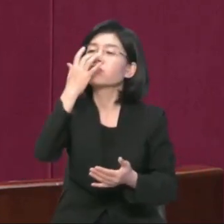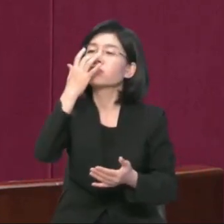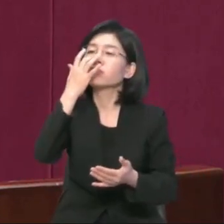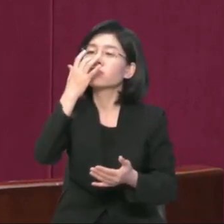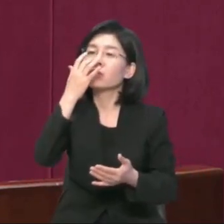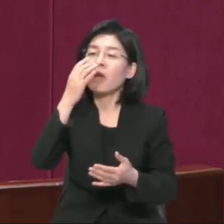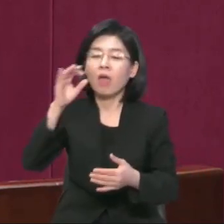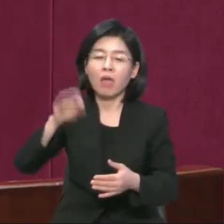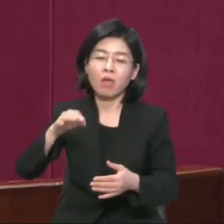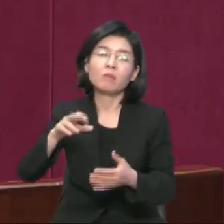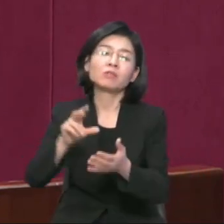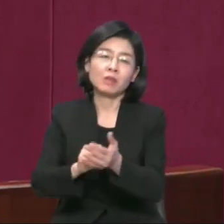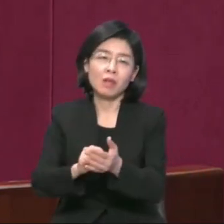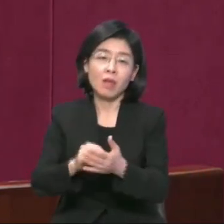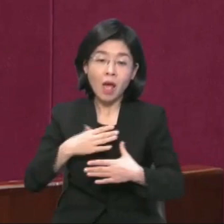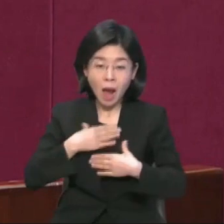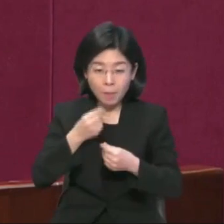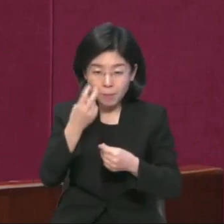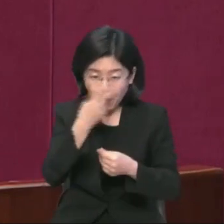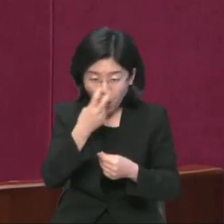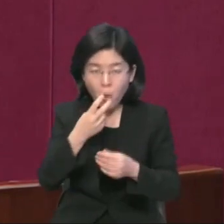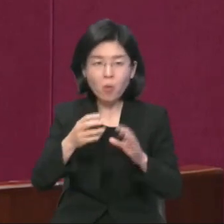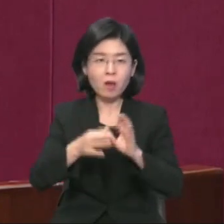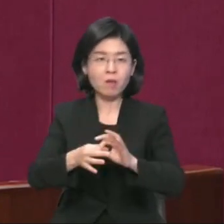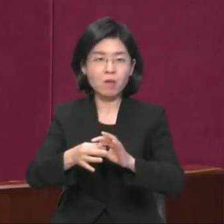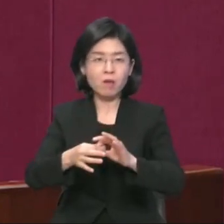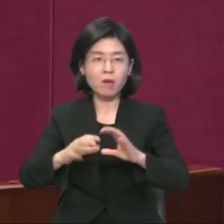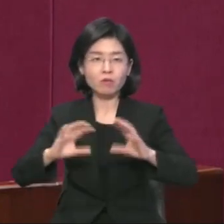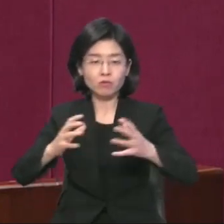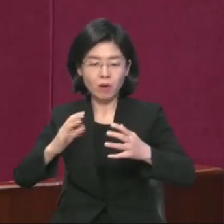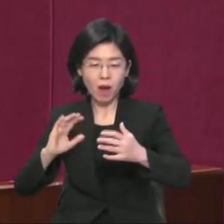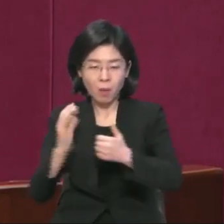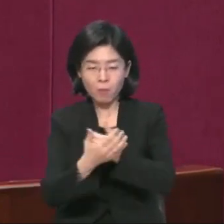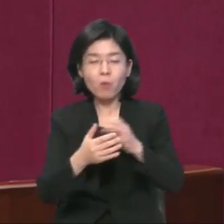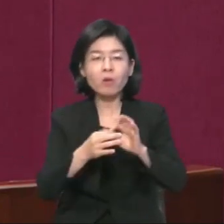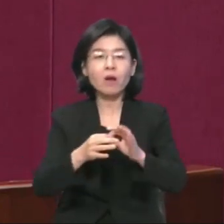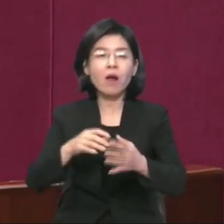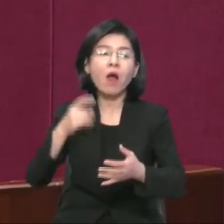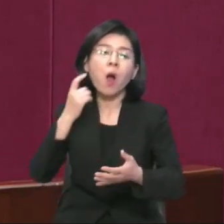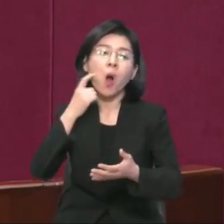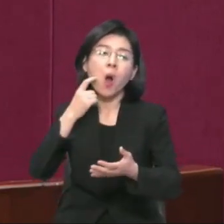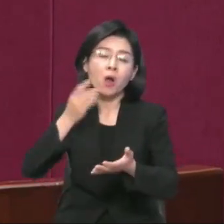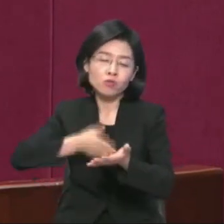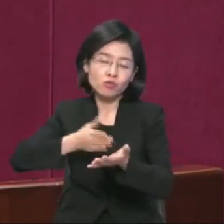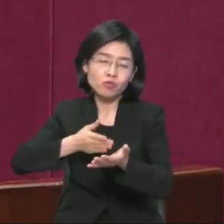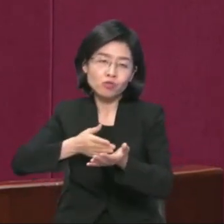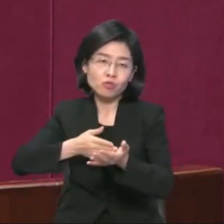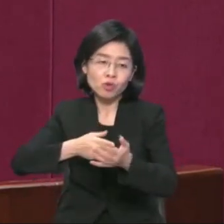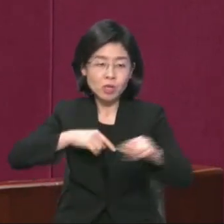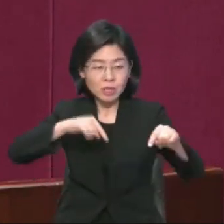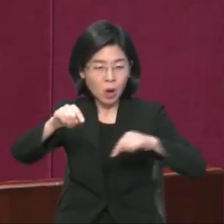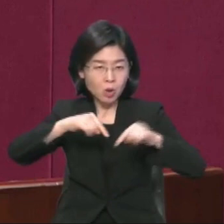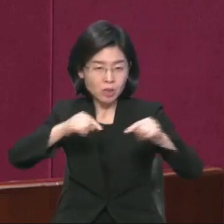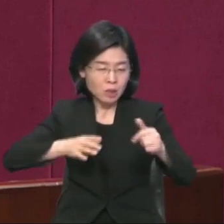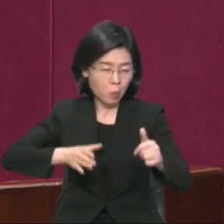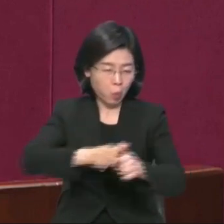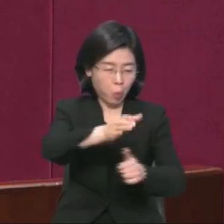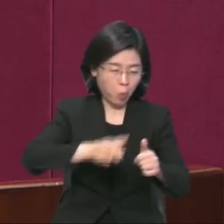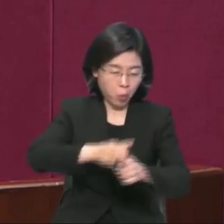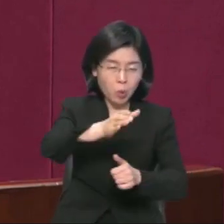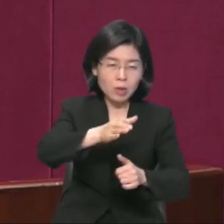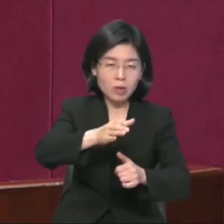안보에 관한 가짜뉴스, 안보를 정치적 쟁점의 도구로 삼는 것 등이